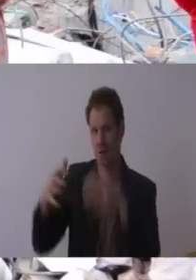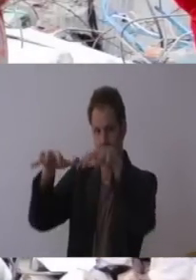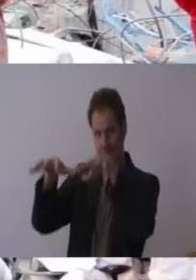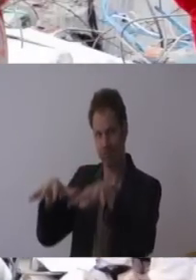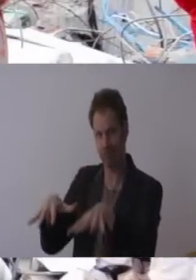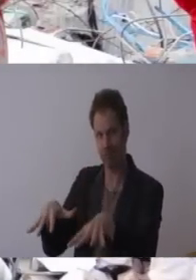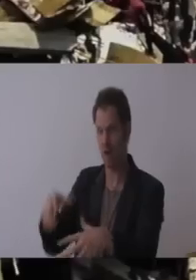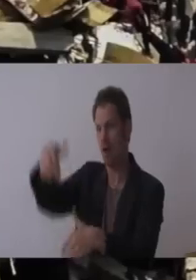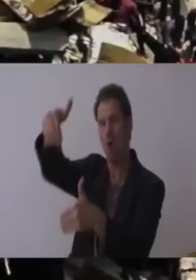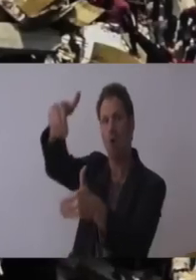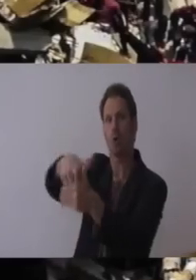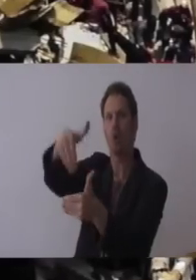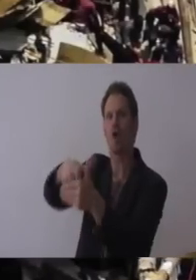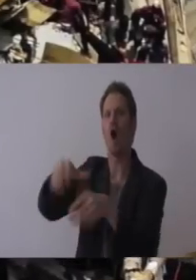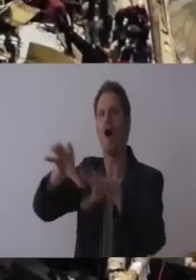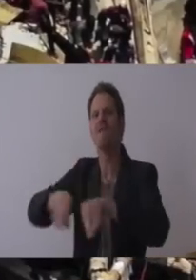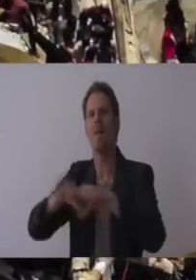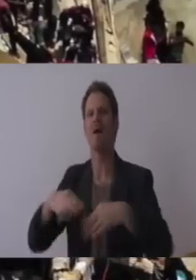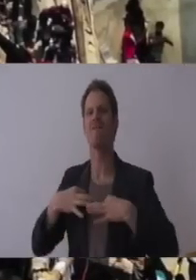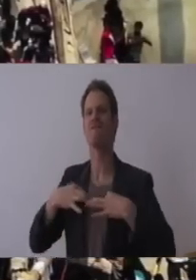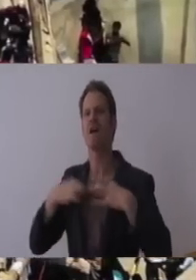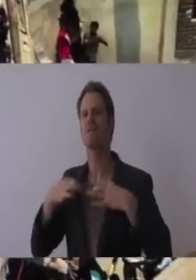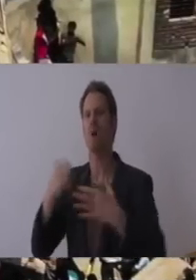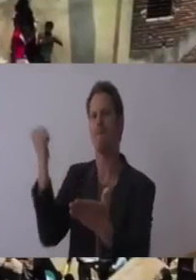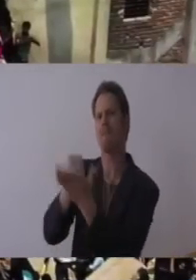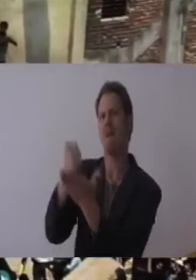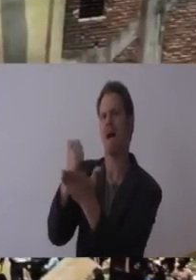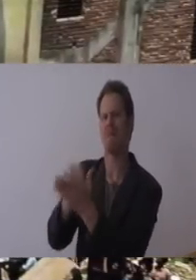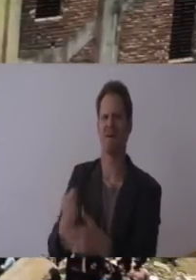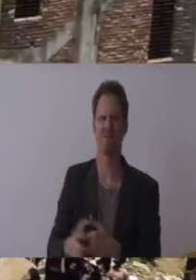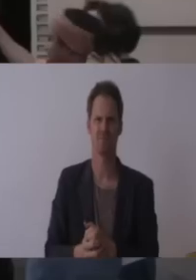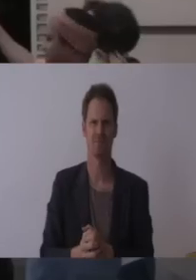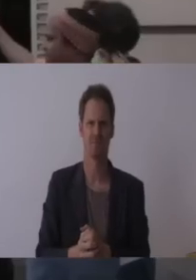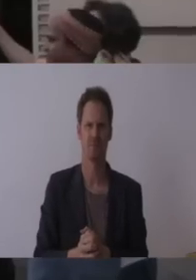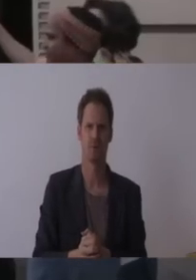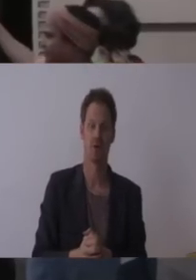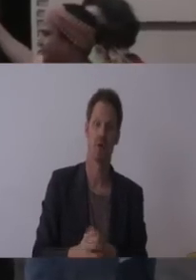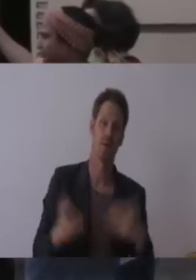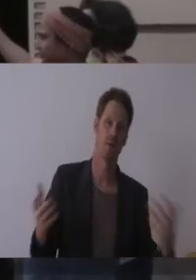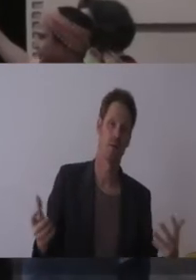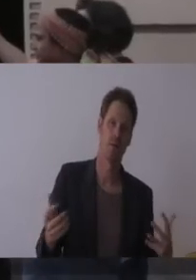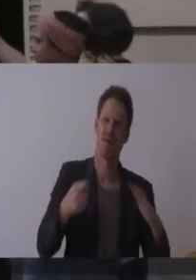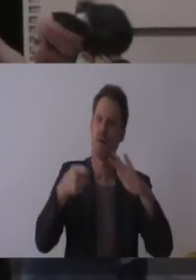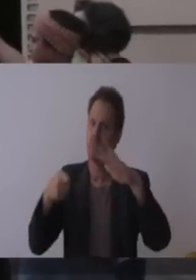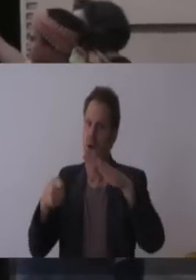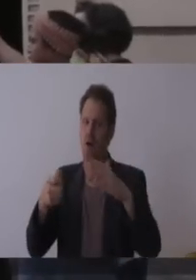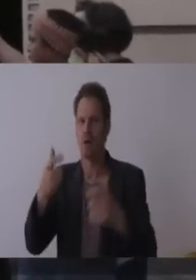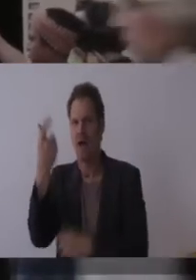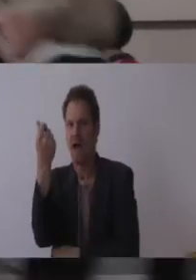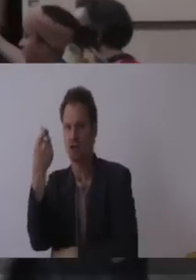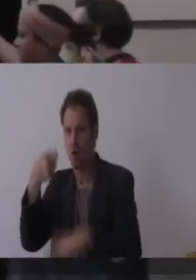l'immeuble abritant les ateliers de confection des grandes firmes internationales de prêt-à-porter. Un fonds d'indemnisation des victimes a